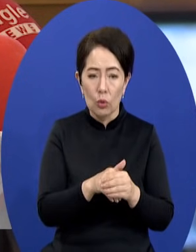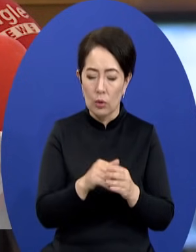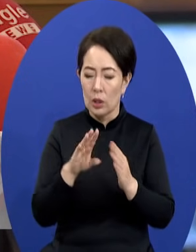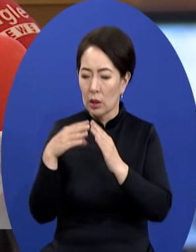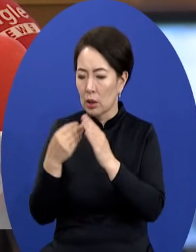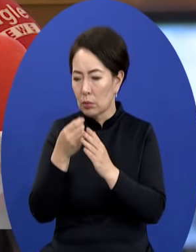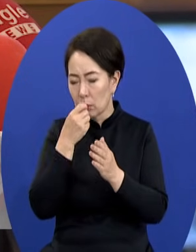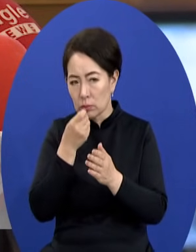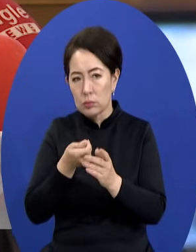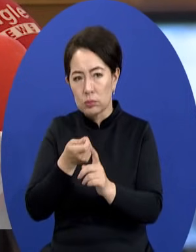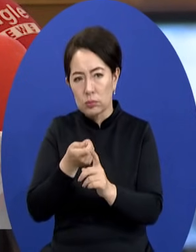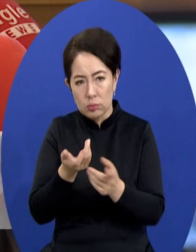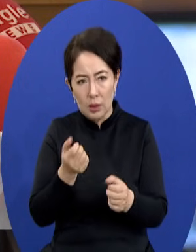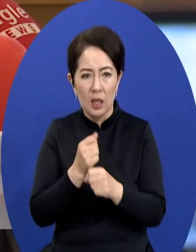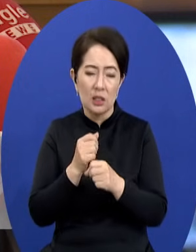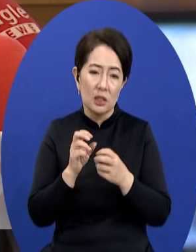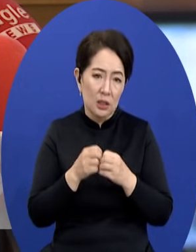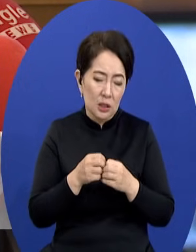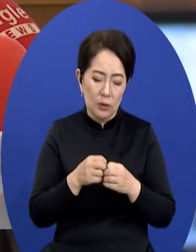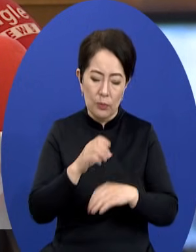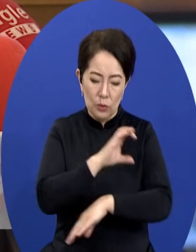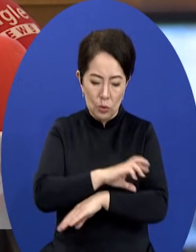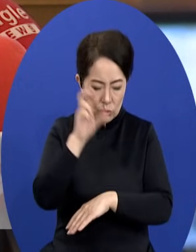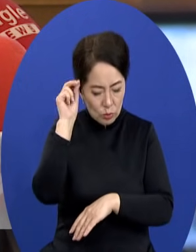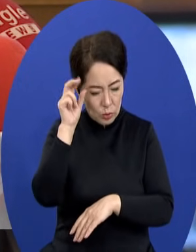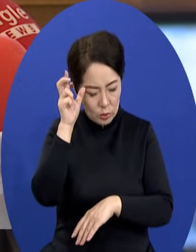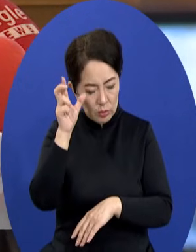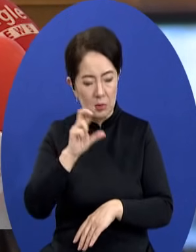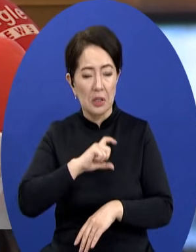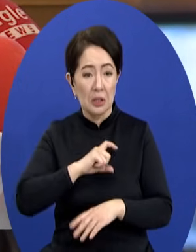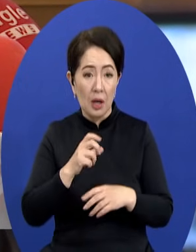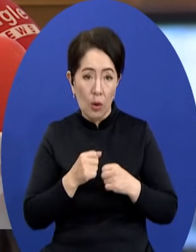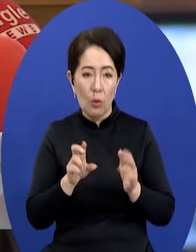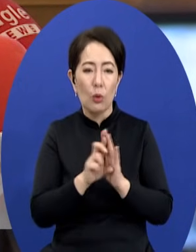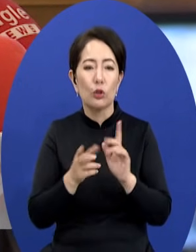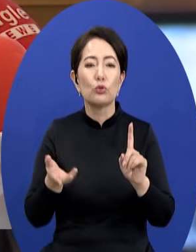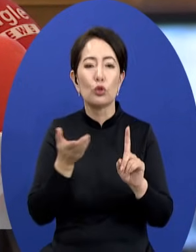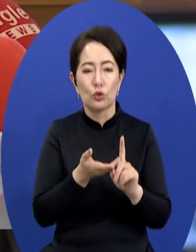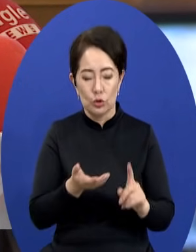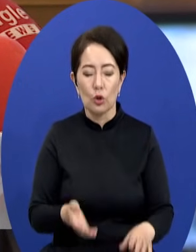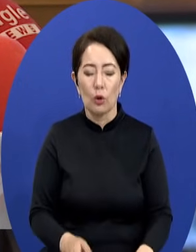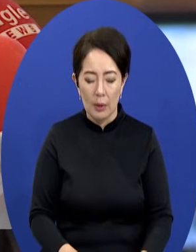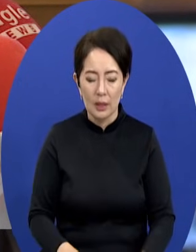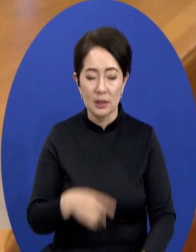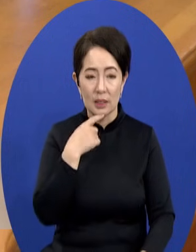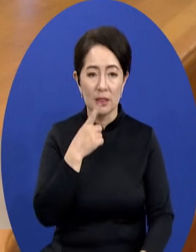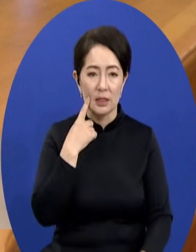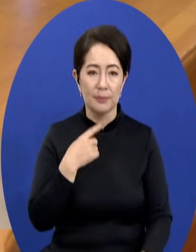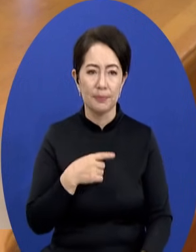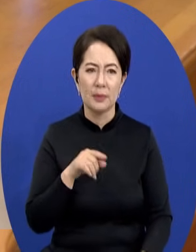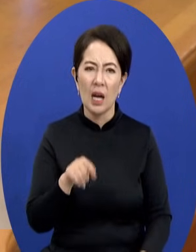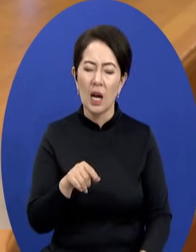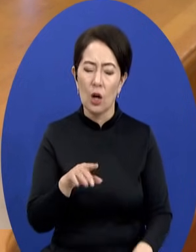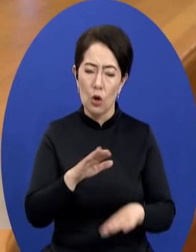тэжээм зэтгэх тэр үүргээ биелүүлэх сурч боловсрох энэ эрхээ эдлэх энэ боломжуудыг олгож байгаа гэдэг нь хэлийа.